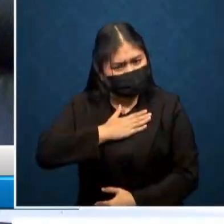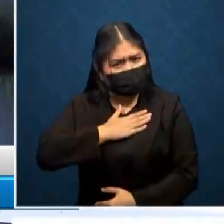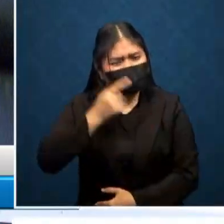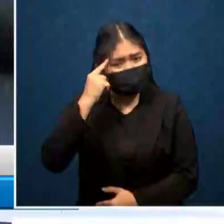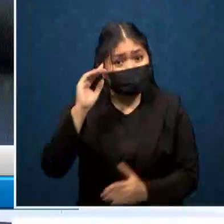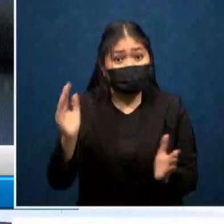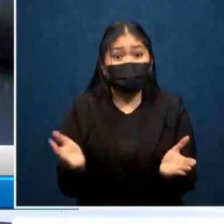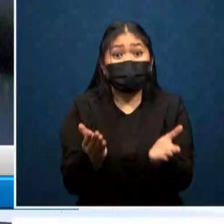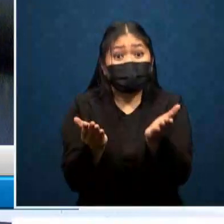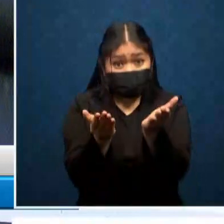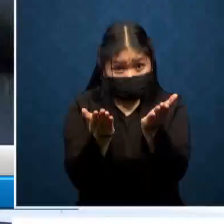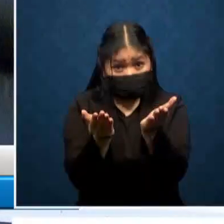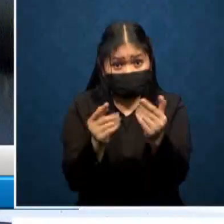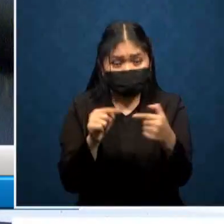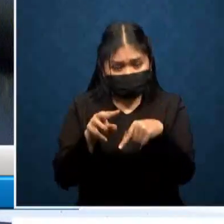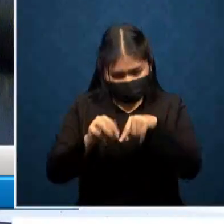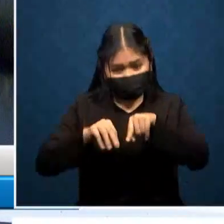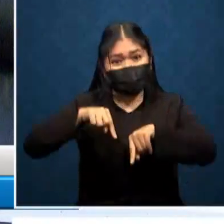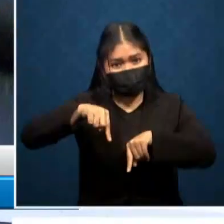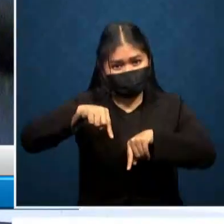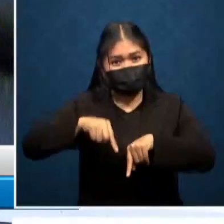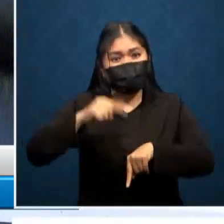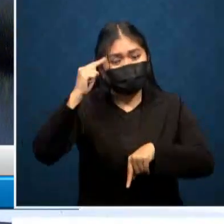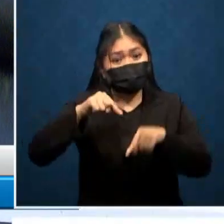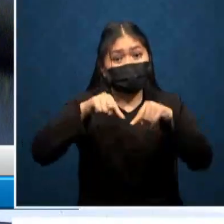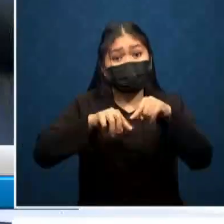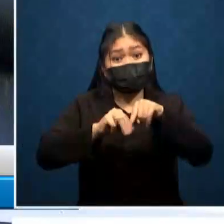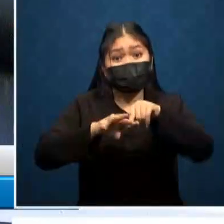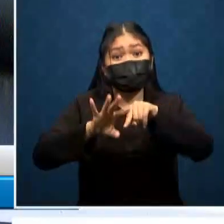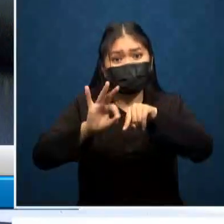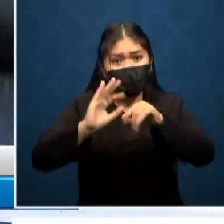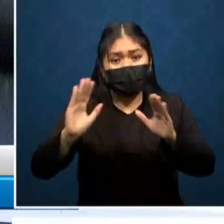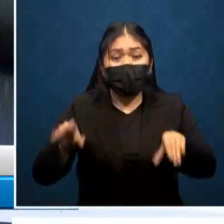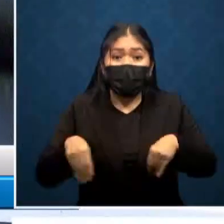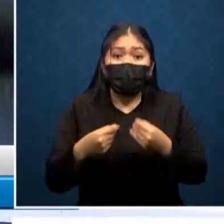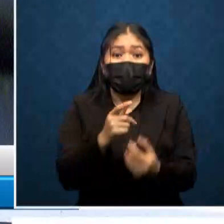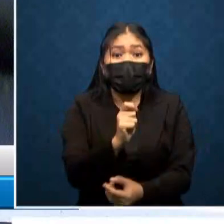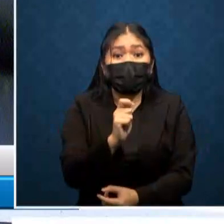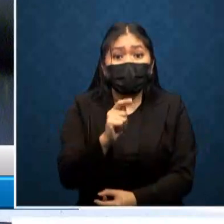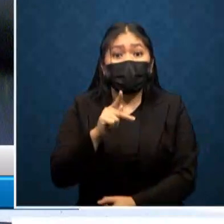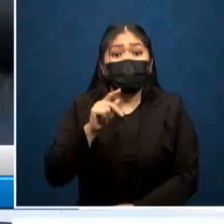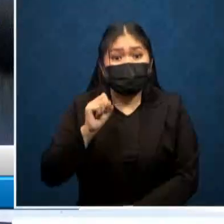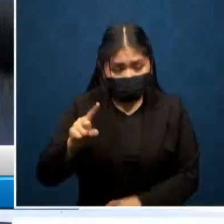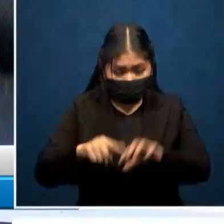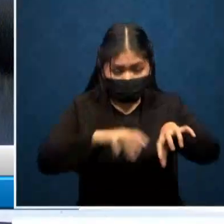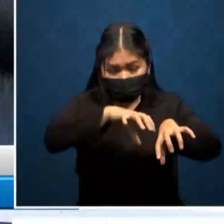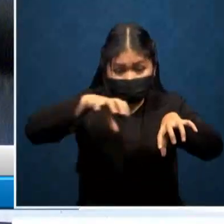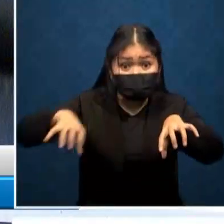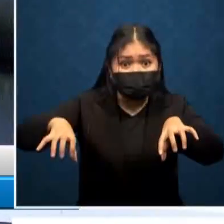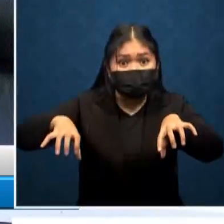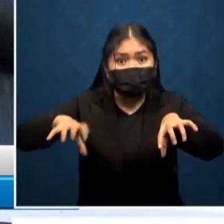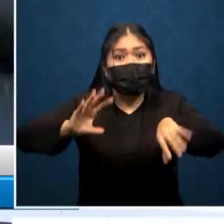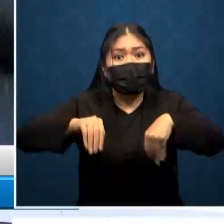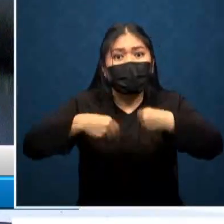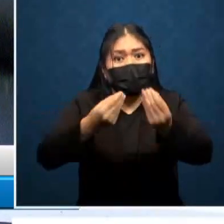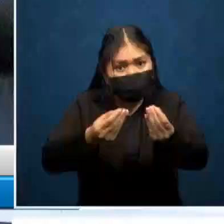ขอสนับสนุนนะมาตรานี้นะครับมาตรา9นี้นะครับเพื่อให้มีอกกสเขตพื้นที่นะครับเพื่อให้